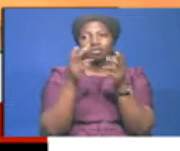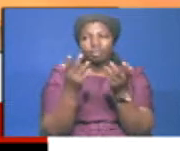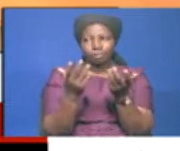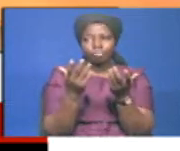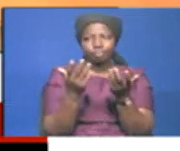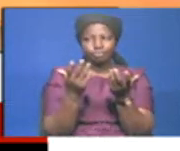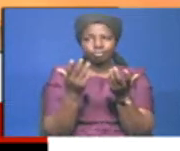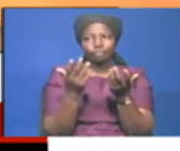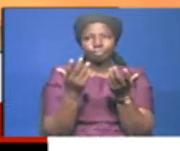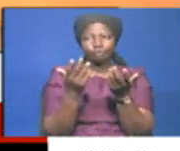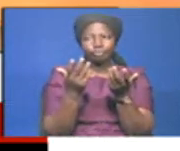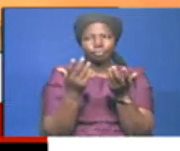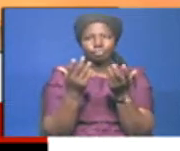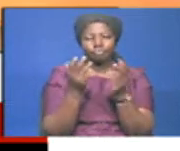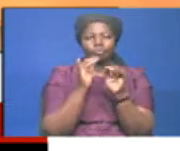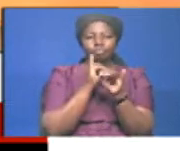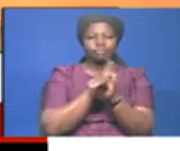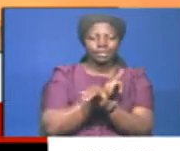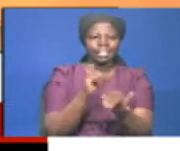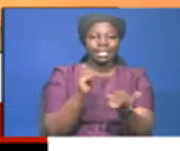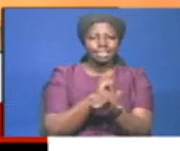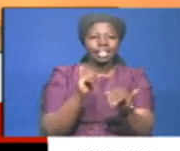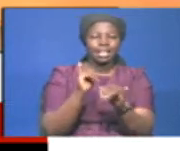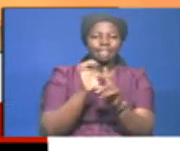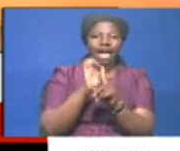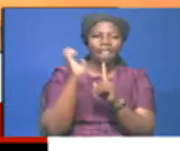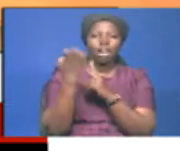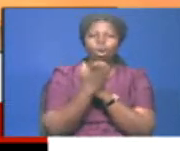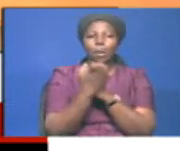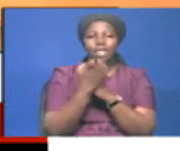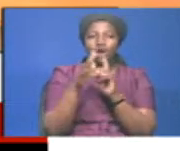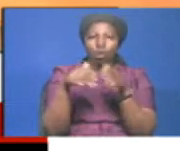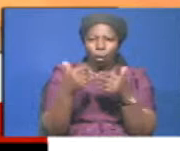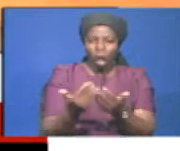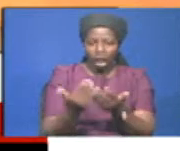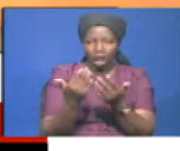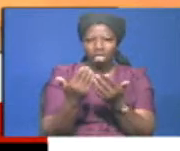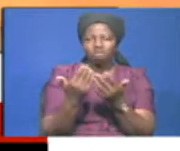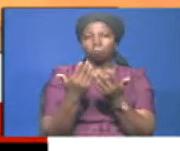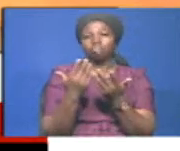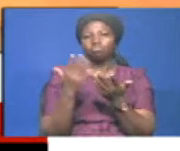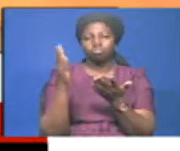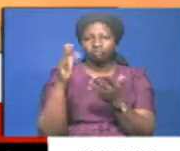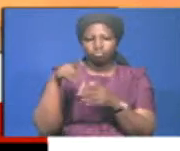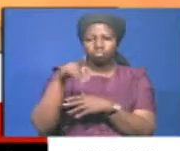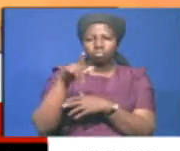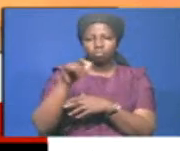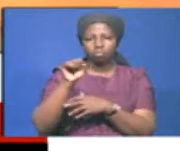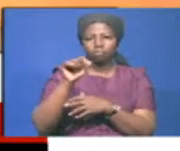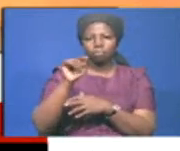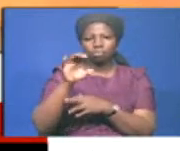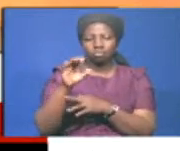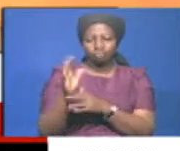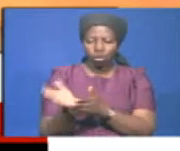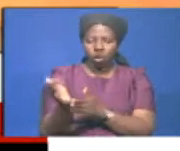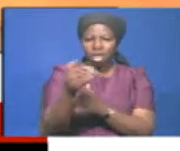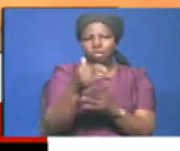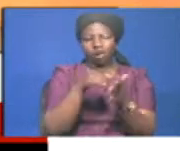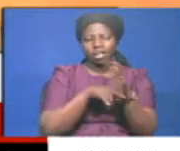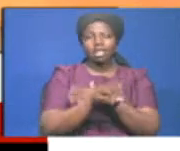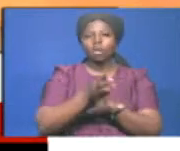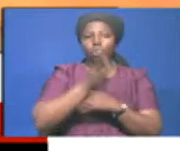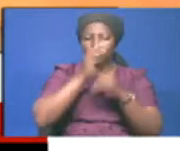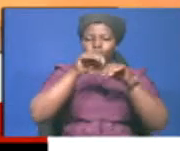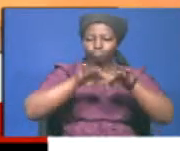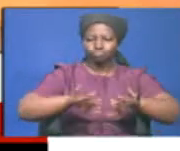usafishaji wa mazingira, na ama ukipenda uhishaji plastiki kutoka baharini na miji. Mtazamaji, uhishaji